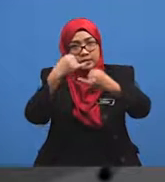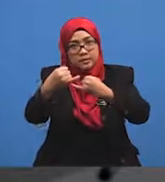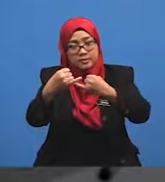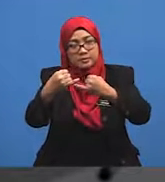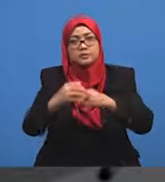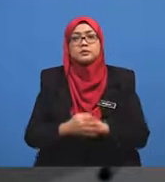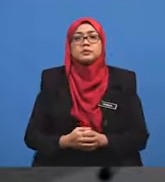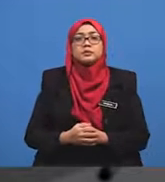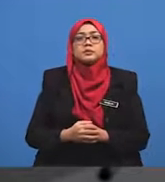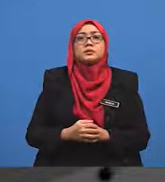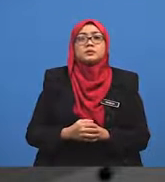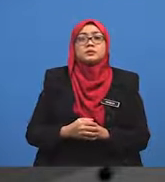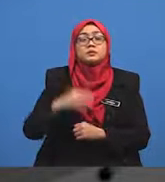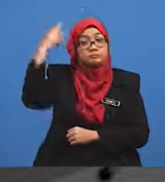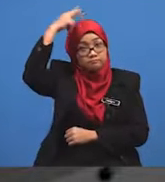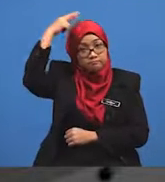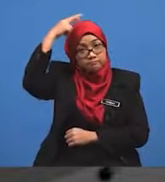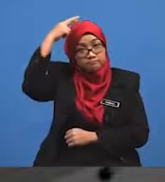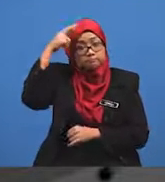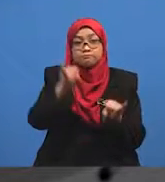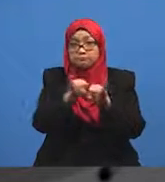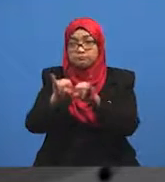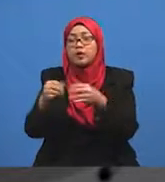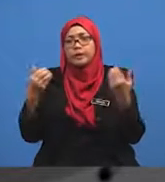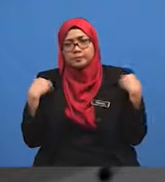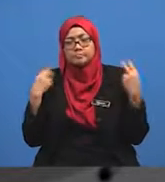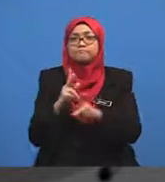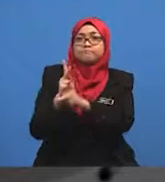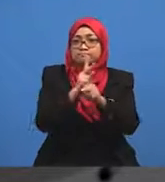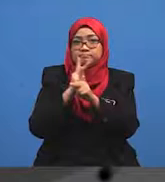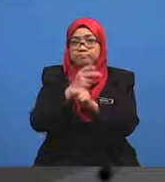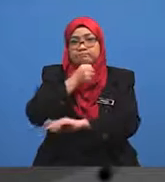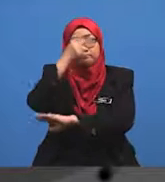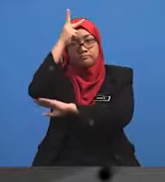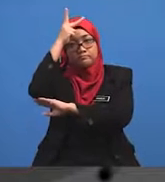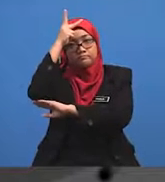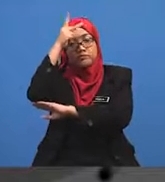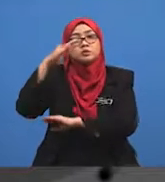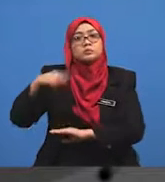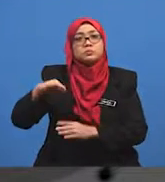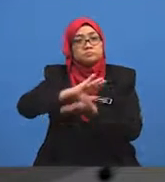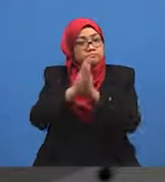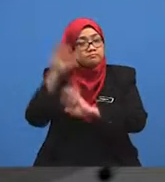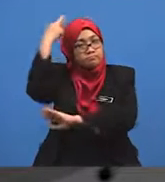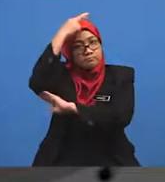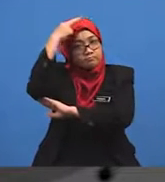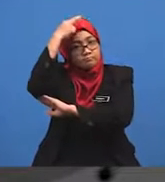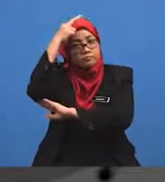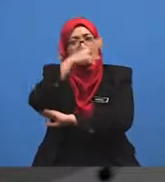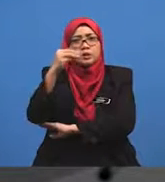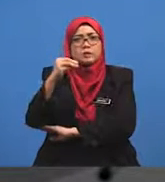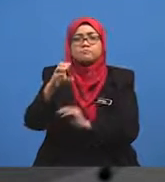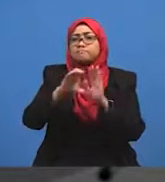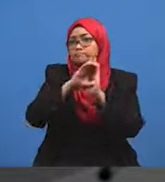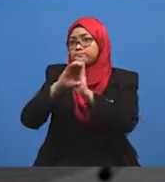Mengembala kambing untuk mencari kehidupannya sebelum menjadi rasul. Begitu juga rasul-rasul yang lain.